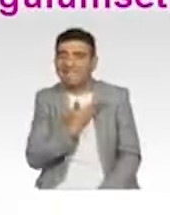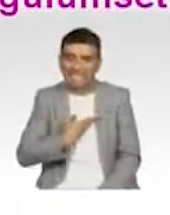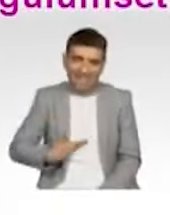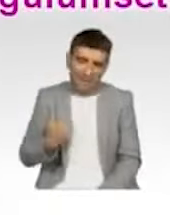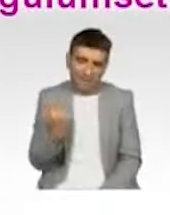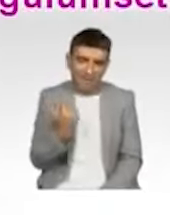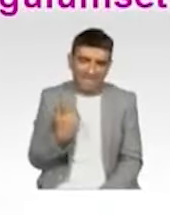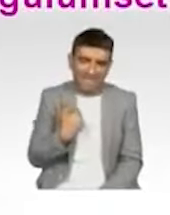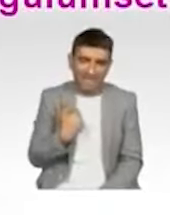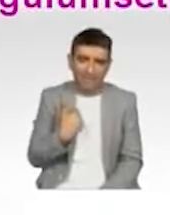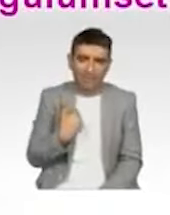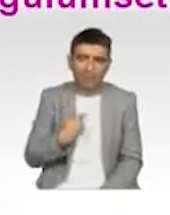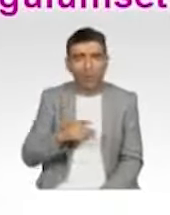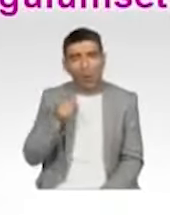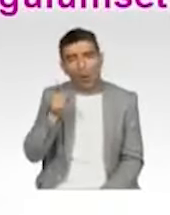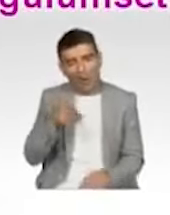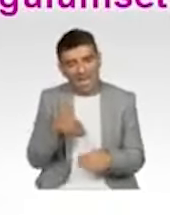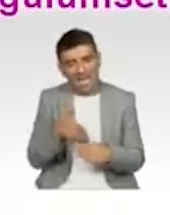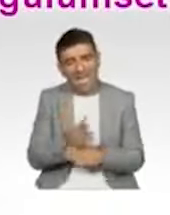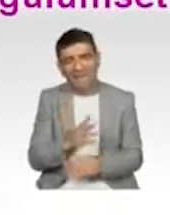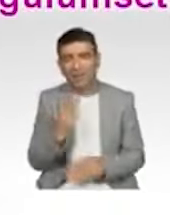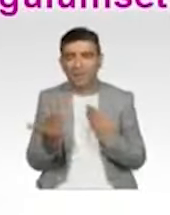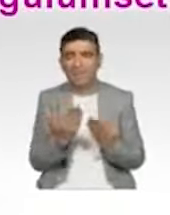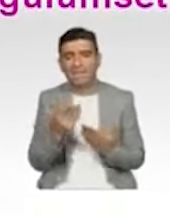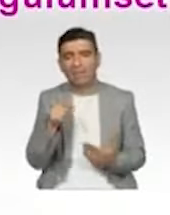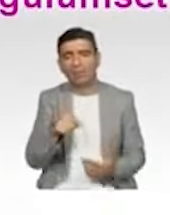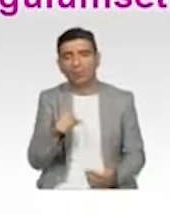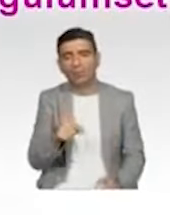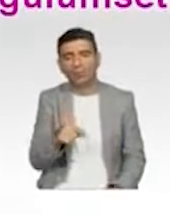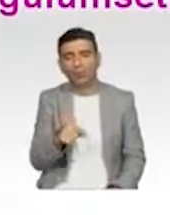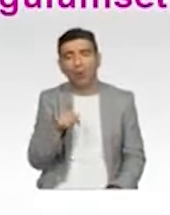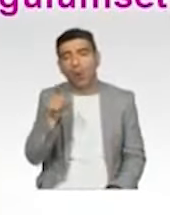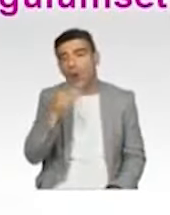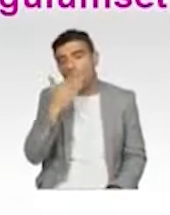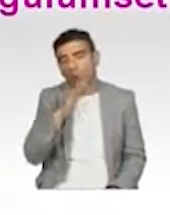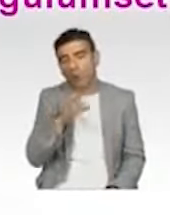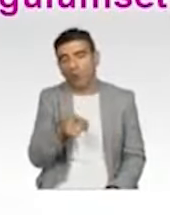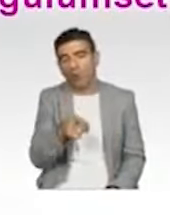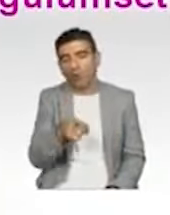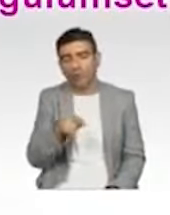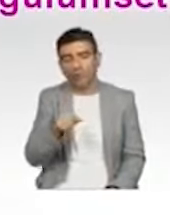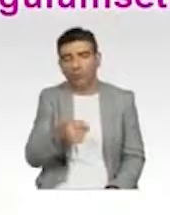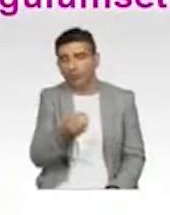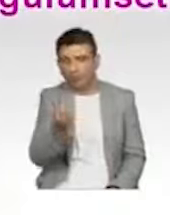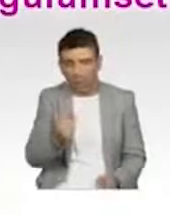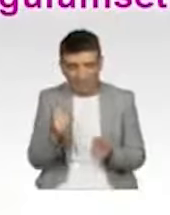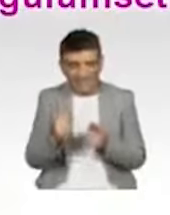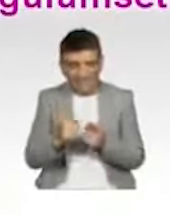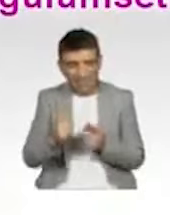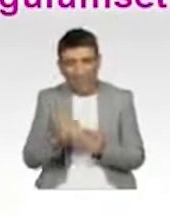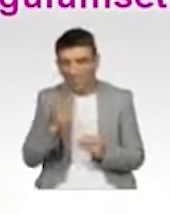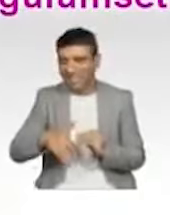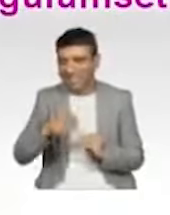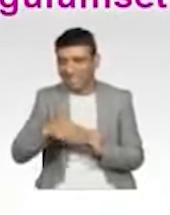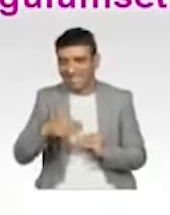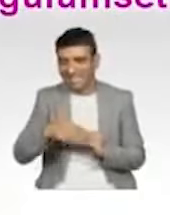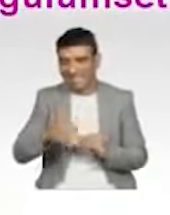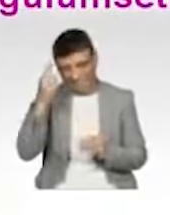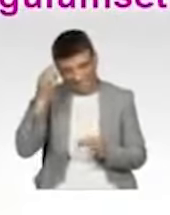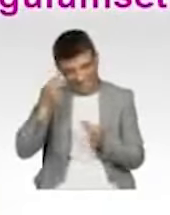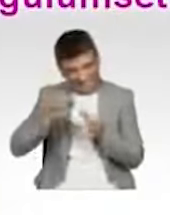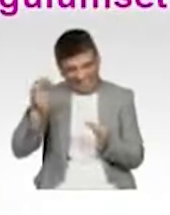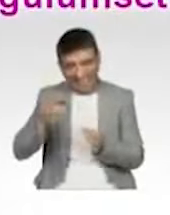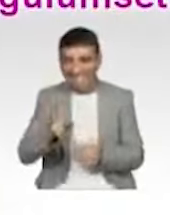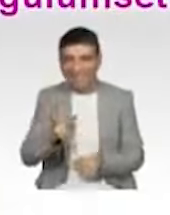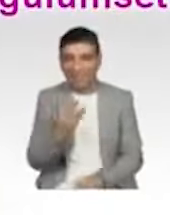birisiyim. Ki orada gerçekten mesela bunu, burada o yok mesela. Bunu böyle çok ince kesiyorlar. Kıl gibi oluyor